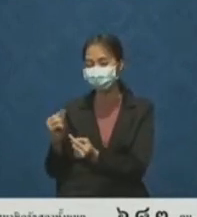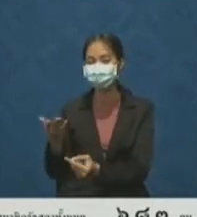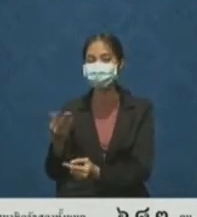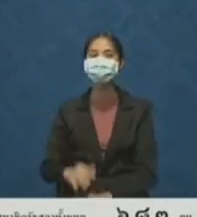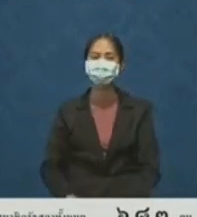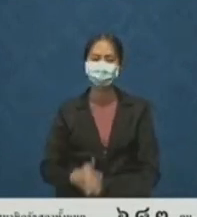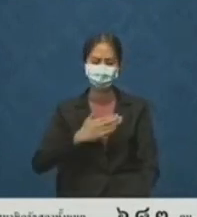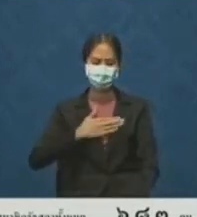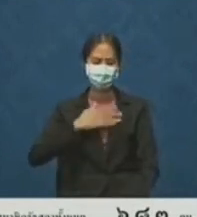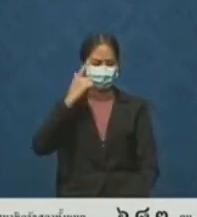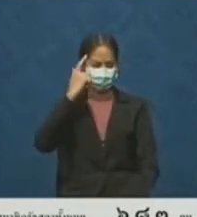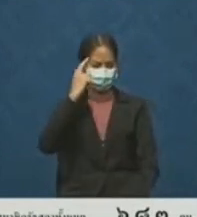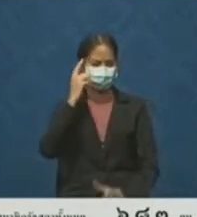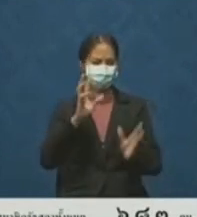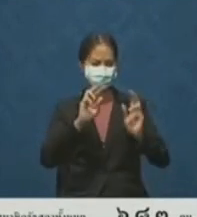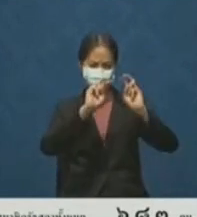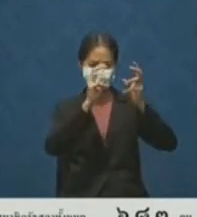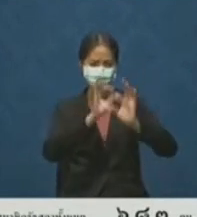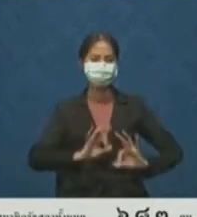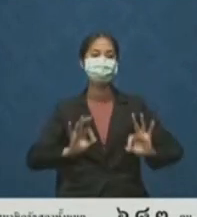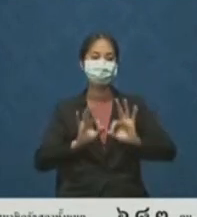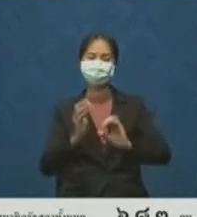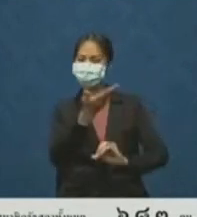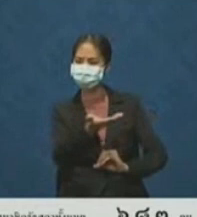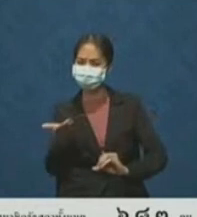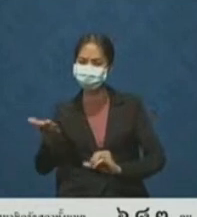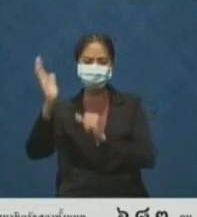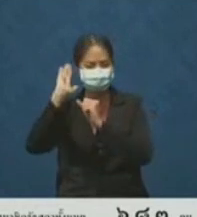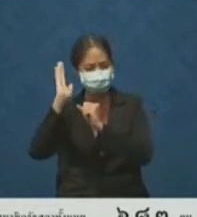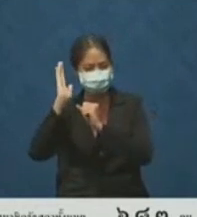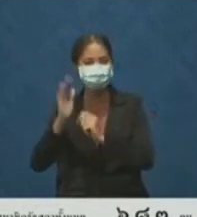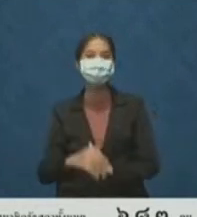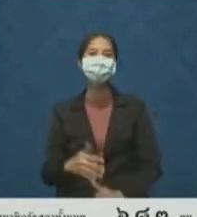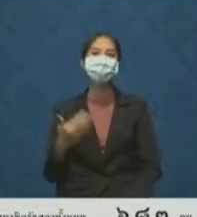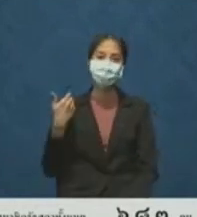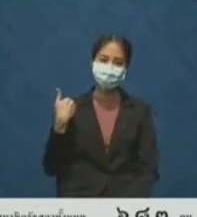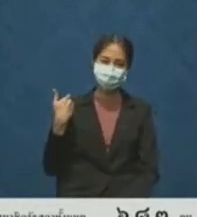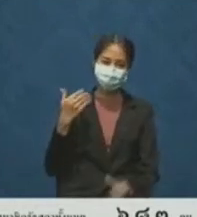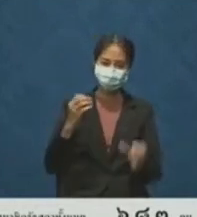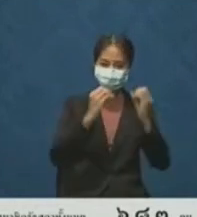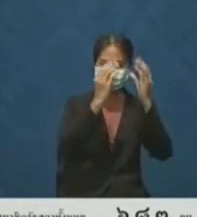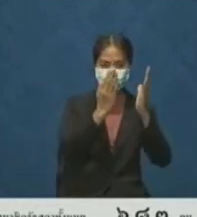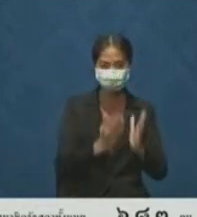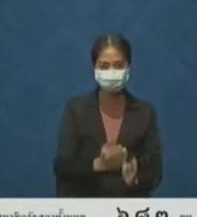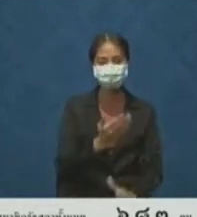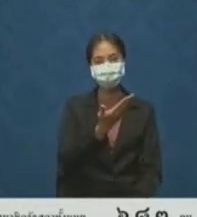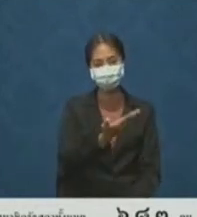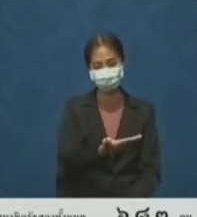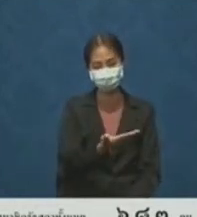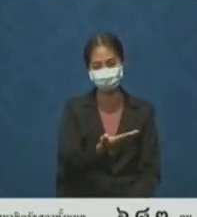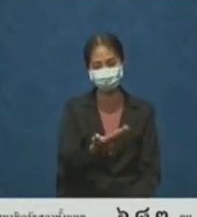ามอย่างน้อยที่ผมคิดว่าเป็นประเด็นสำคัญที่ท่านทั้งหลายได้กรุณาพูดถึงเนี่ยมีท่านอาจารย์โ